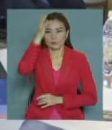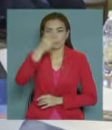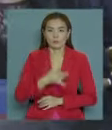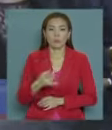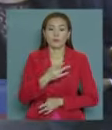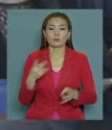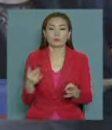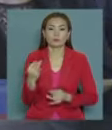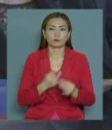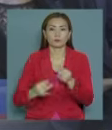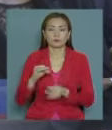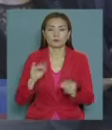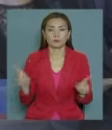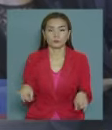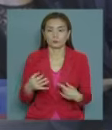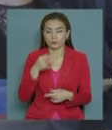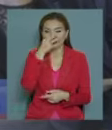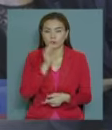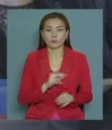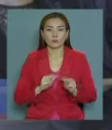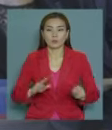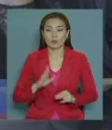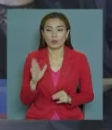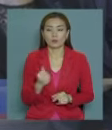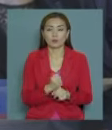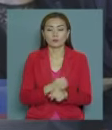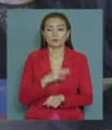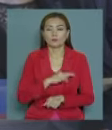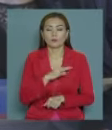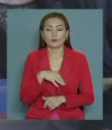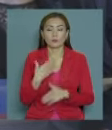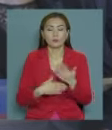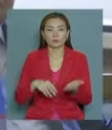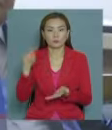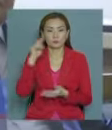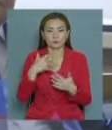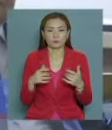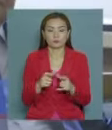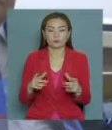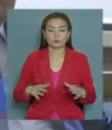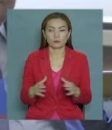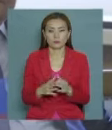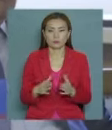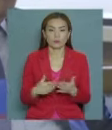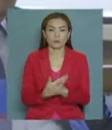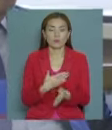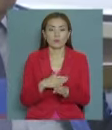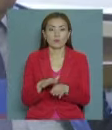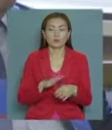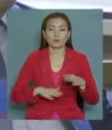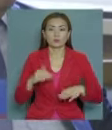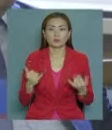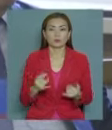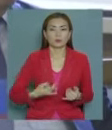региона, обсуждены вопросы повышения квалификации учителей, создания возможности для получения учащимися средних учебных заведений полноценной профессии.